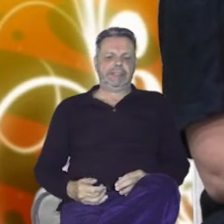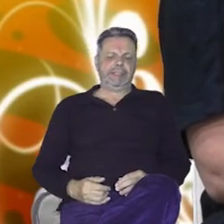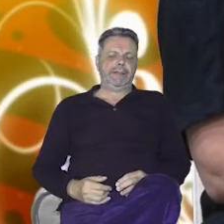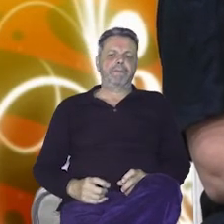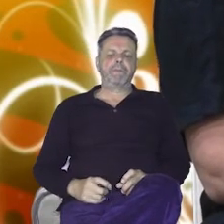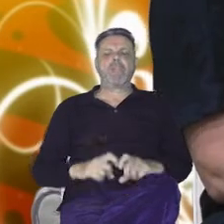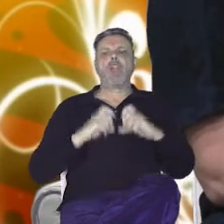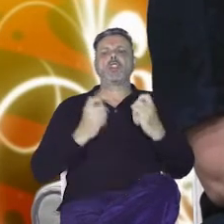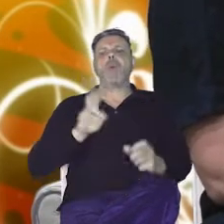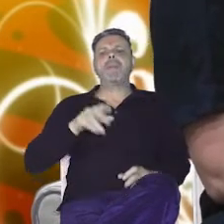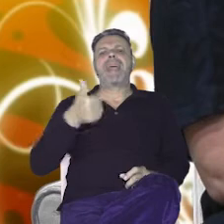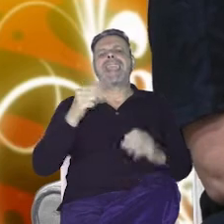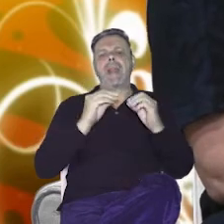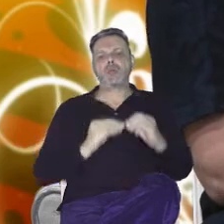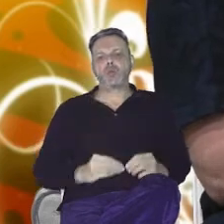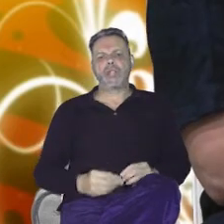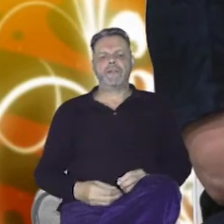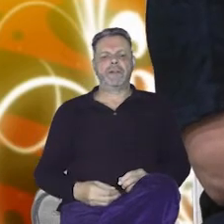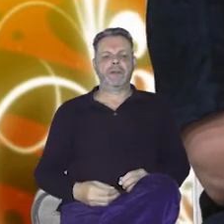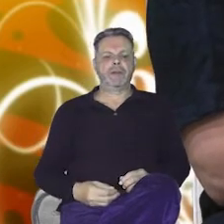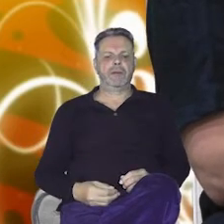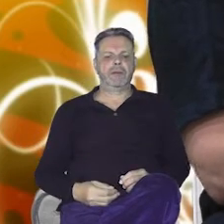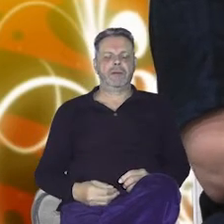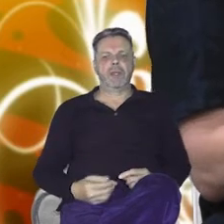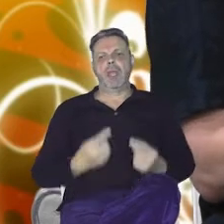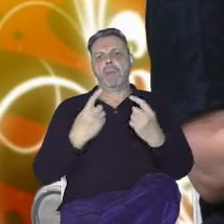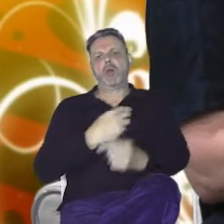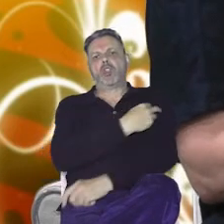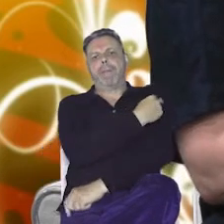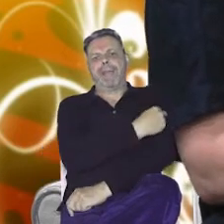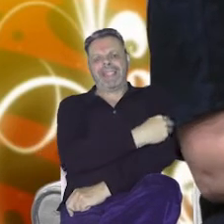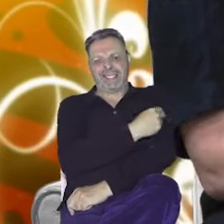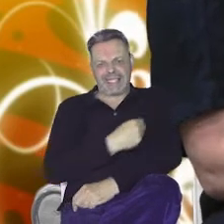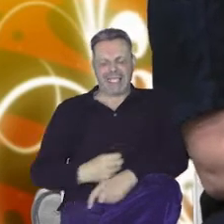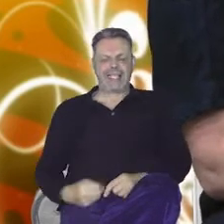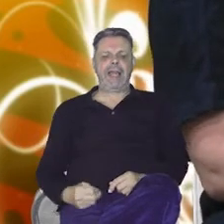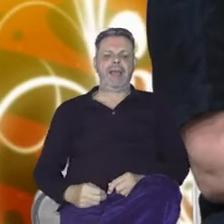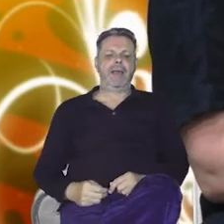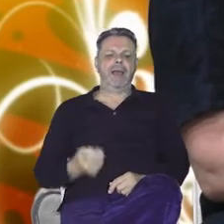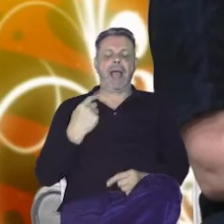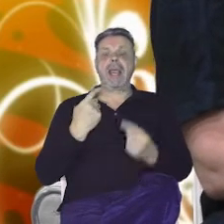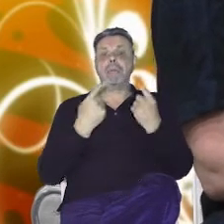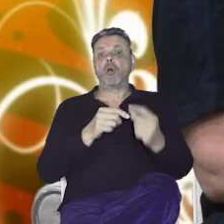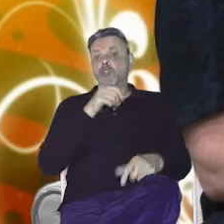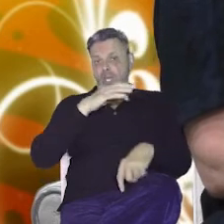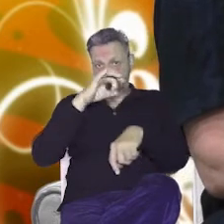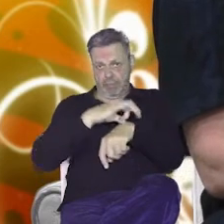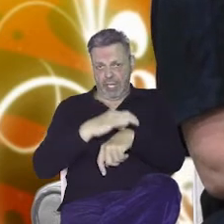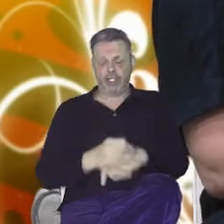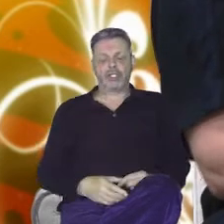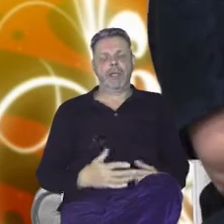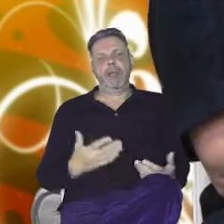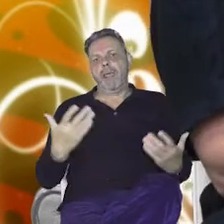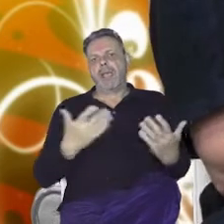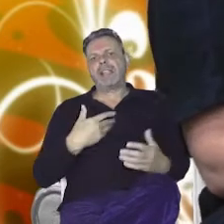ima jedan sustav. Postoje medicinske sestre, no međutim postoji i liječnica. Znači vi kada